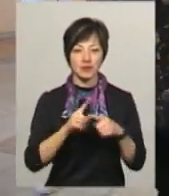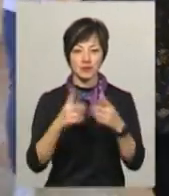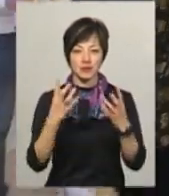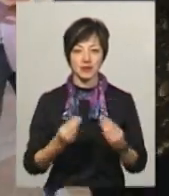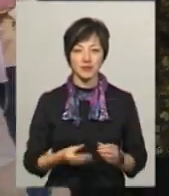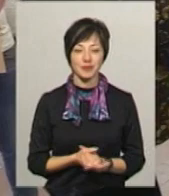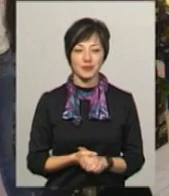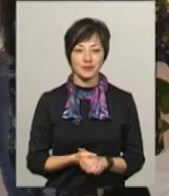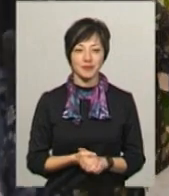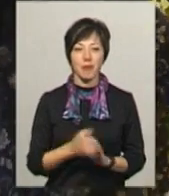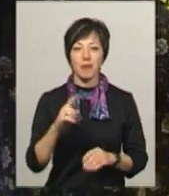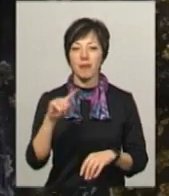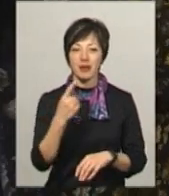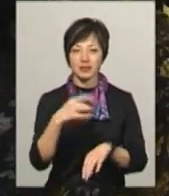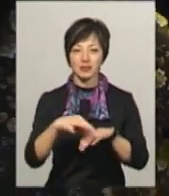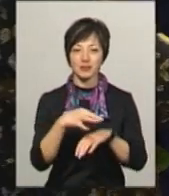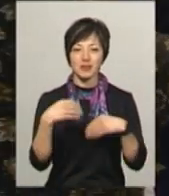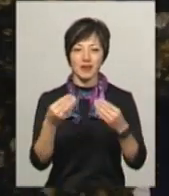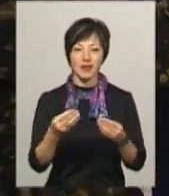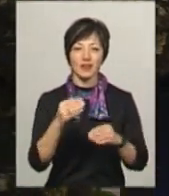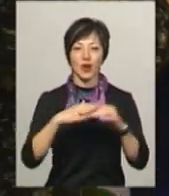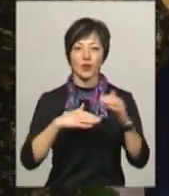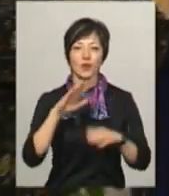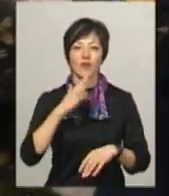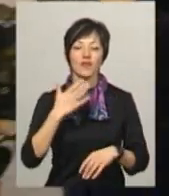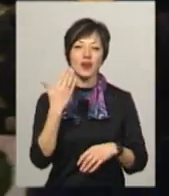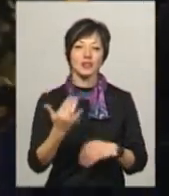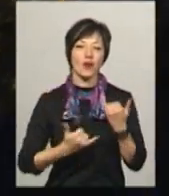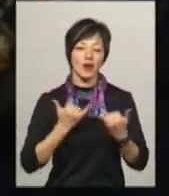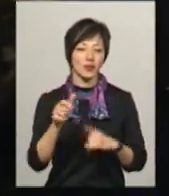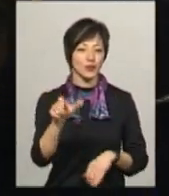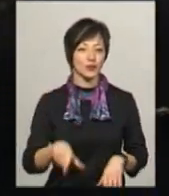Прошу вас, Владимир, ви перше одевайте ручку до руку вашій коханій Христині.